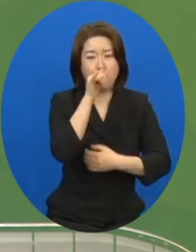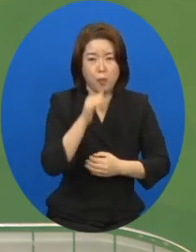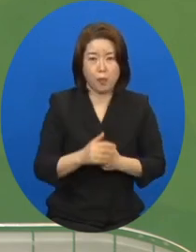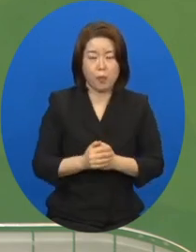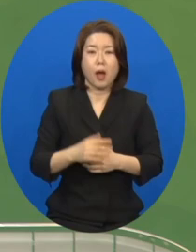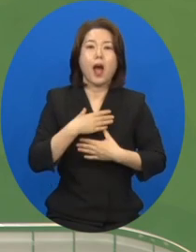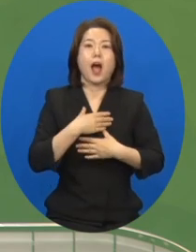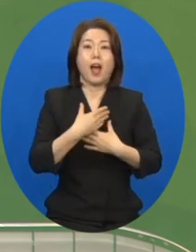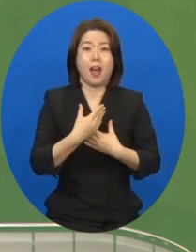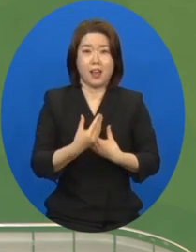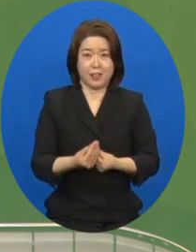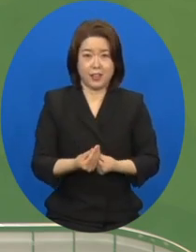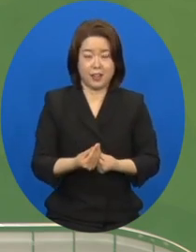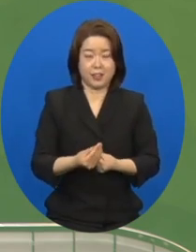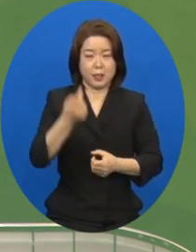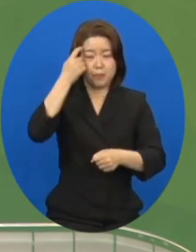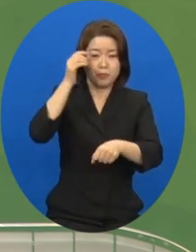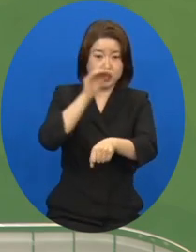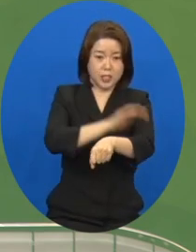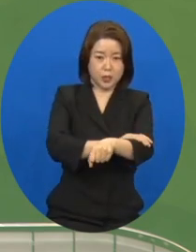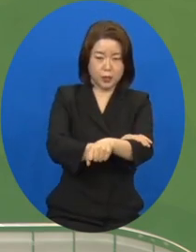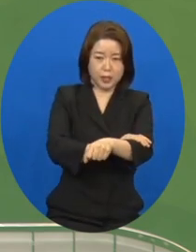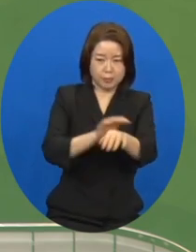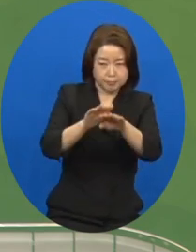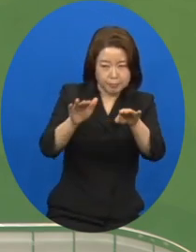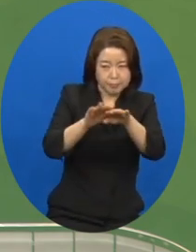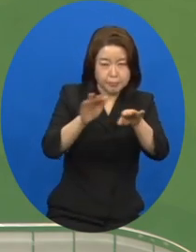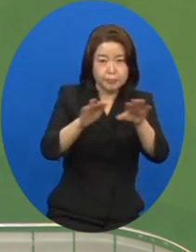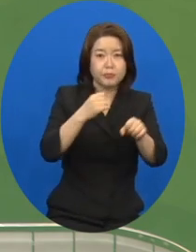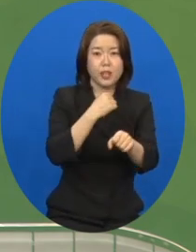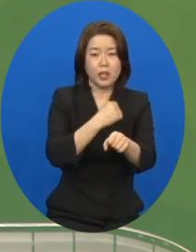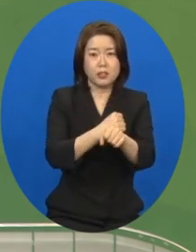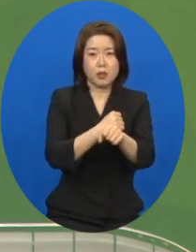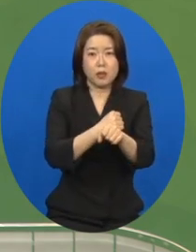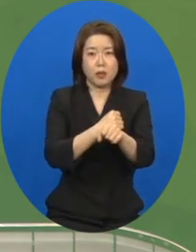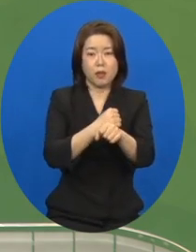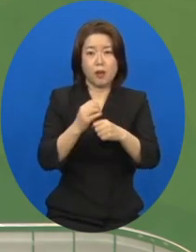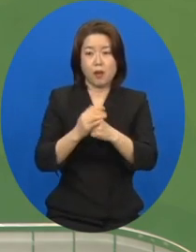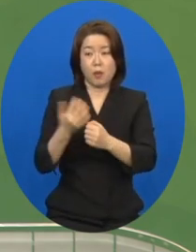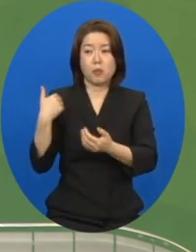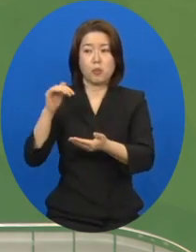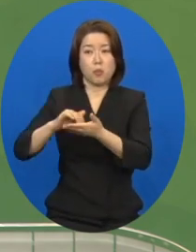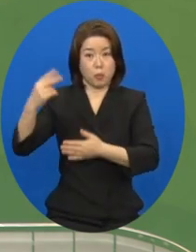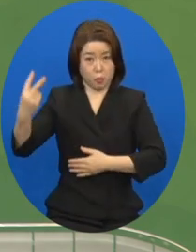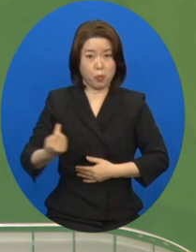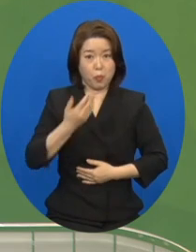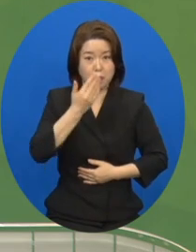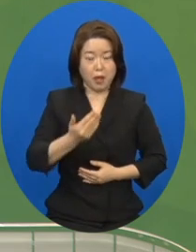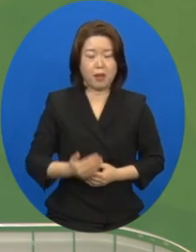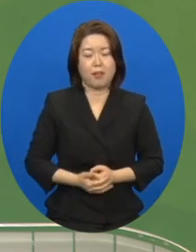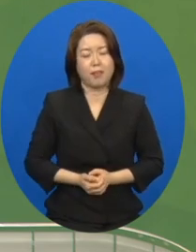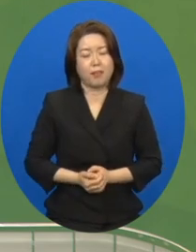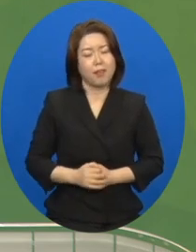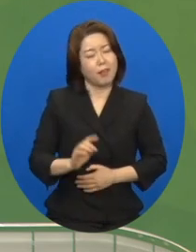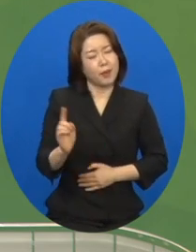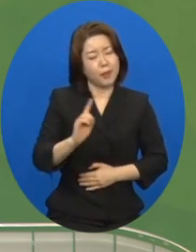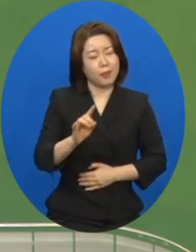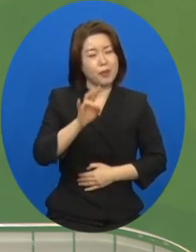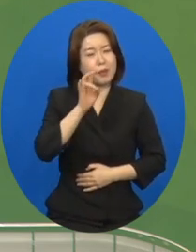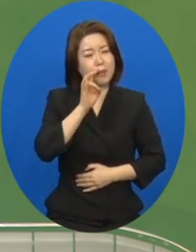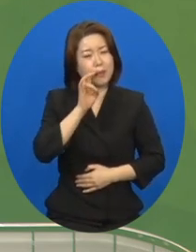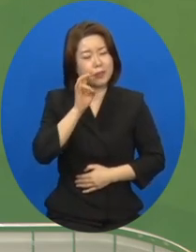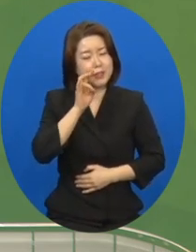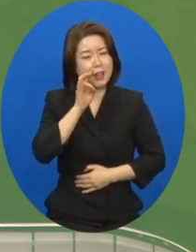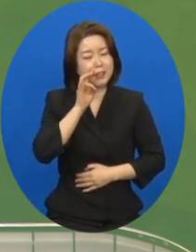안전하게 아주 지혜롭게 대처해서 돌아가게 만들죠. 도대체 이 창녀